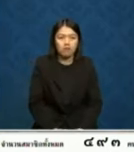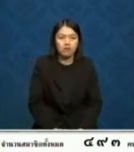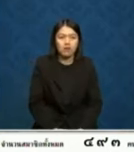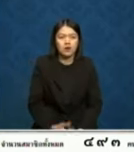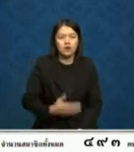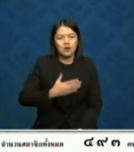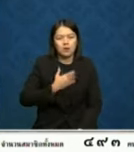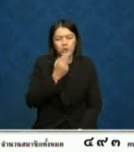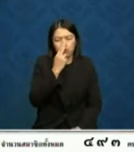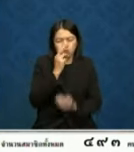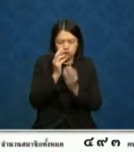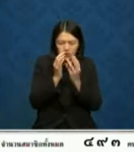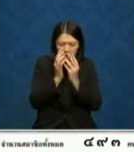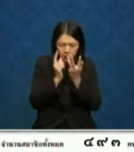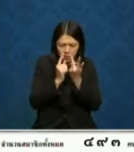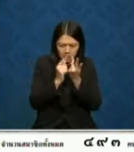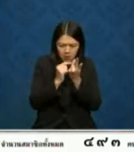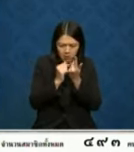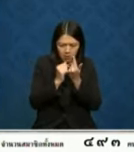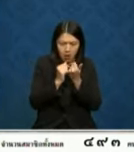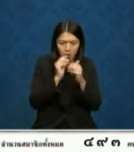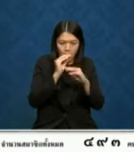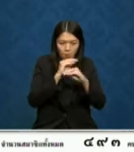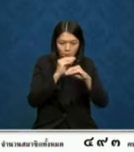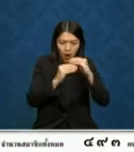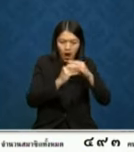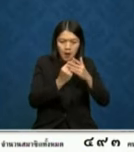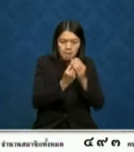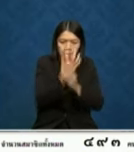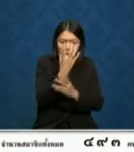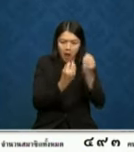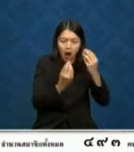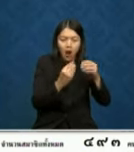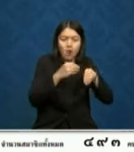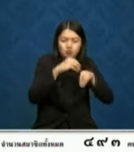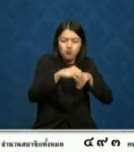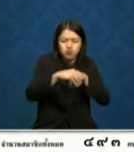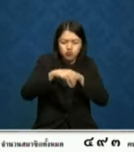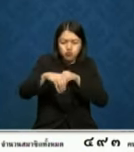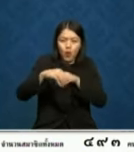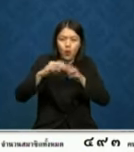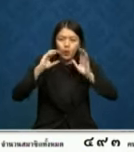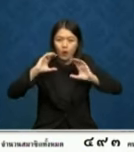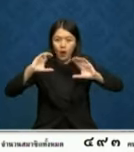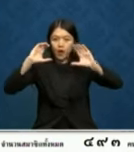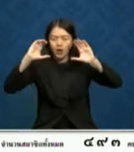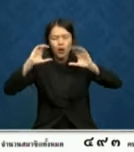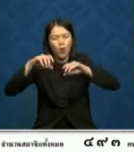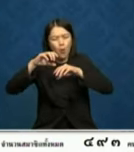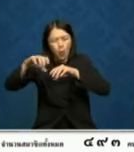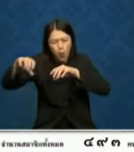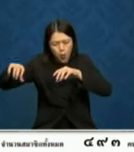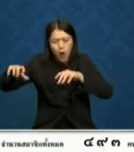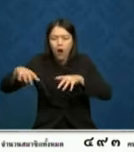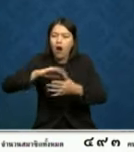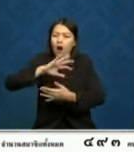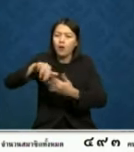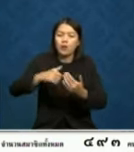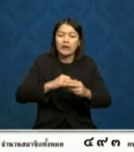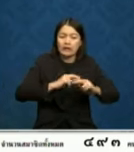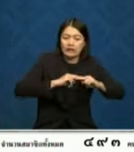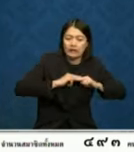ผมคำนวณไปแล้วครับท่านประธานครับเอาโครงการปลูกป่าของประเทศนี้ทั้งส่วนราชารทุกหน่วยงานบวกกับ